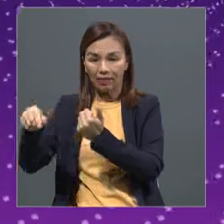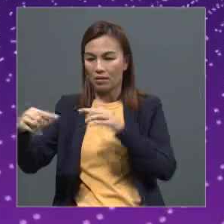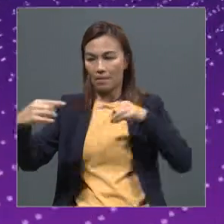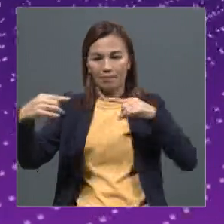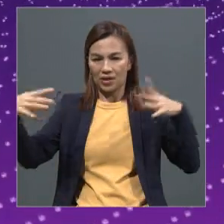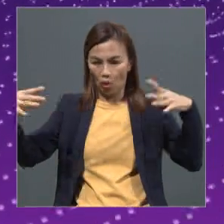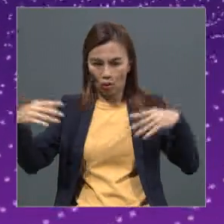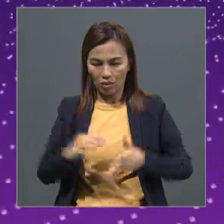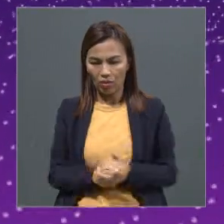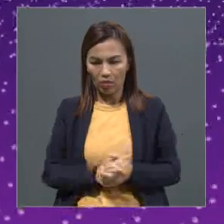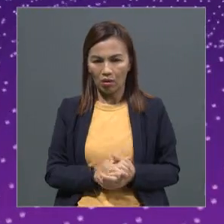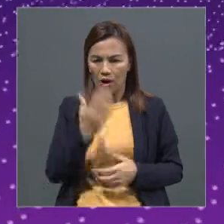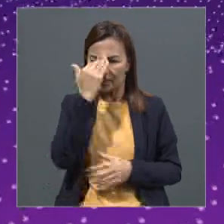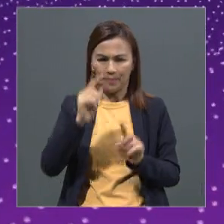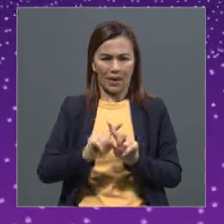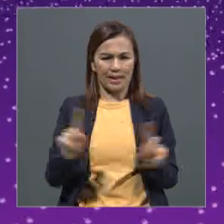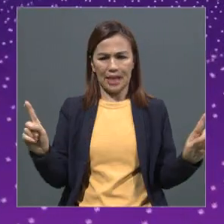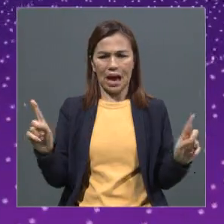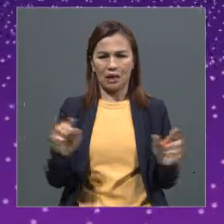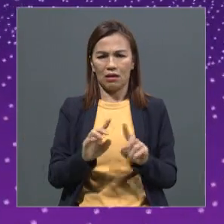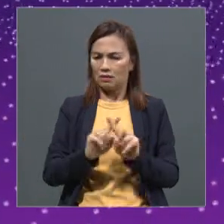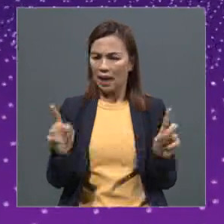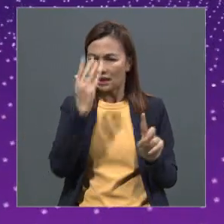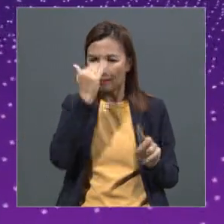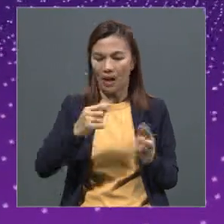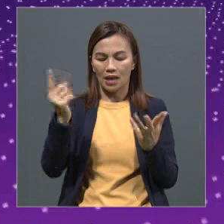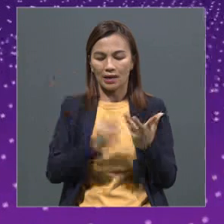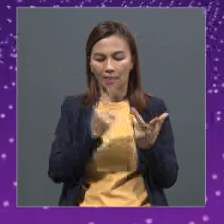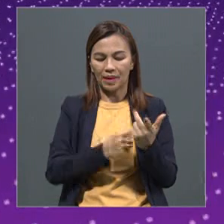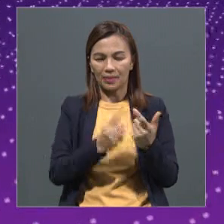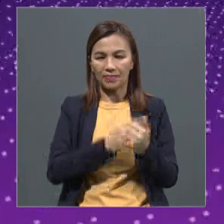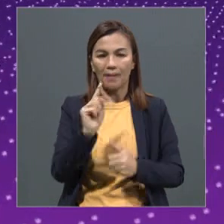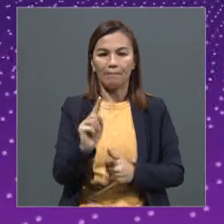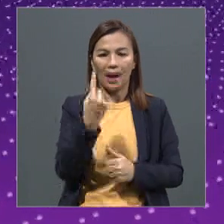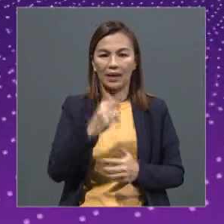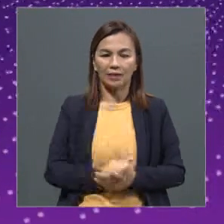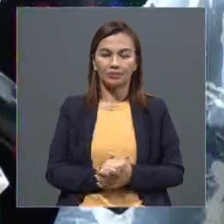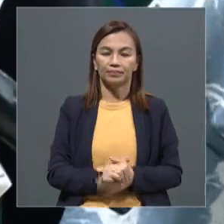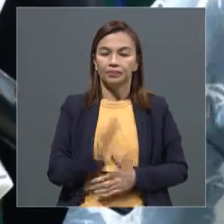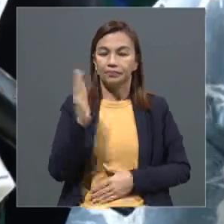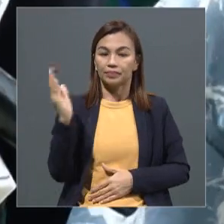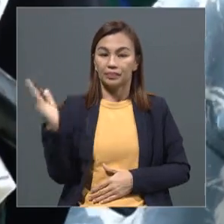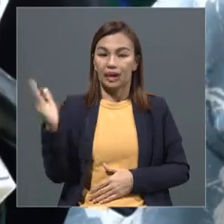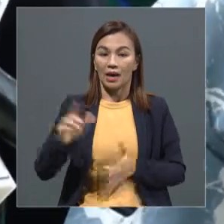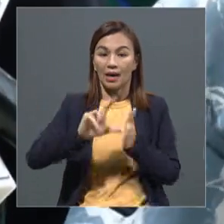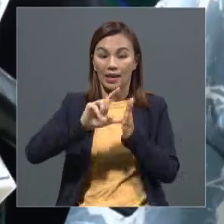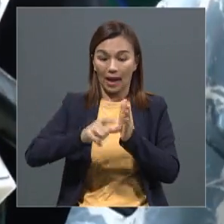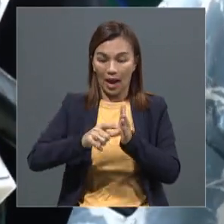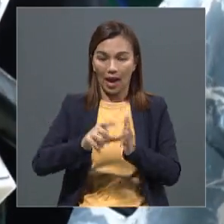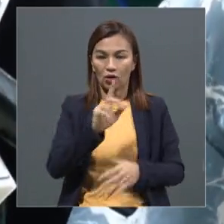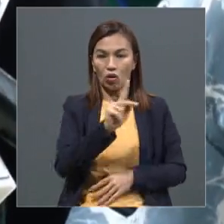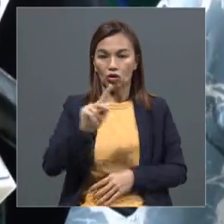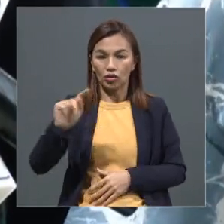มันไม่ตรงกันมันต่างกันอยู่ 1นะเพราะฉะนั้นต้องมานับใหม่ครับวันนี้ทางด้านคุณแสวงบุญมีเลขาธิการกกตก็ให้